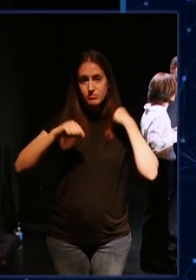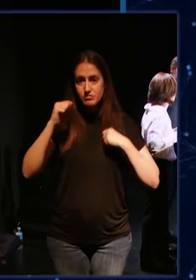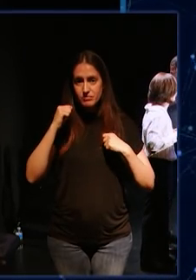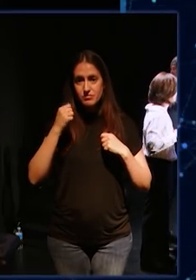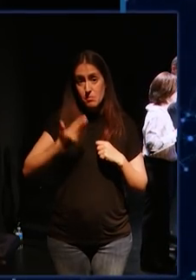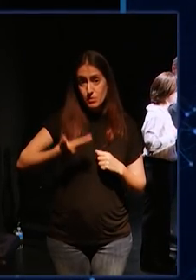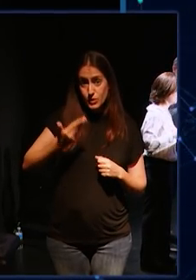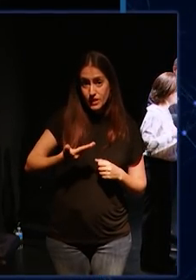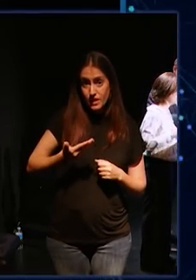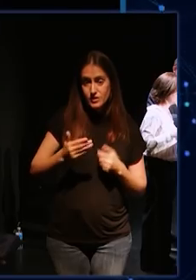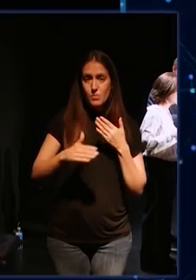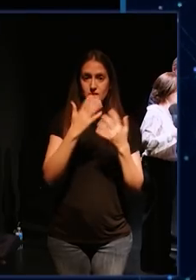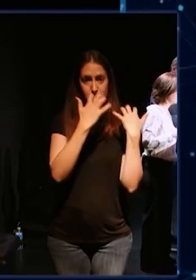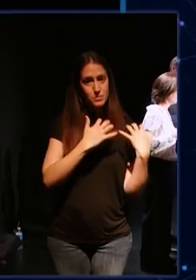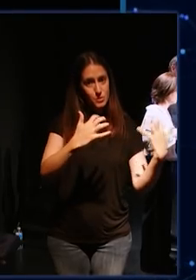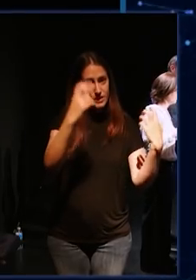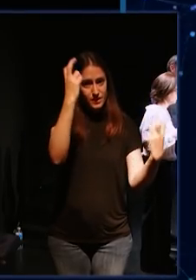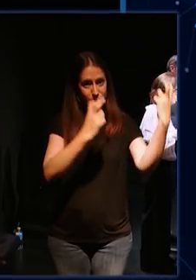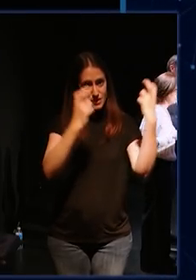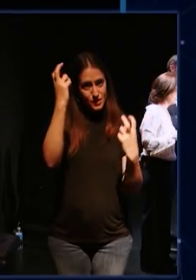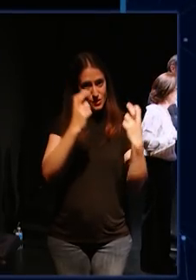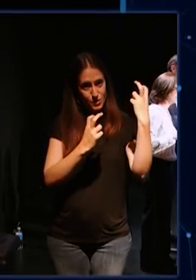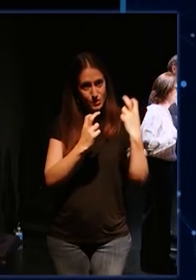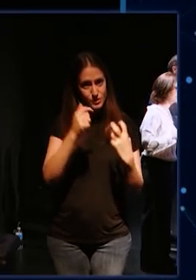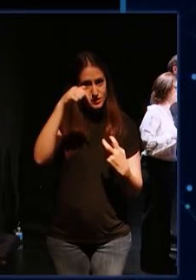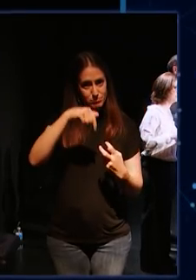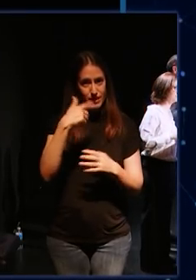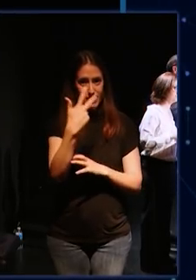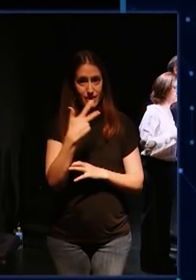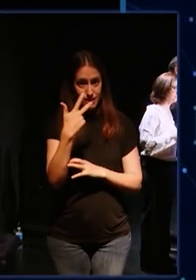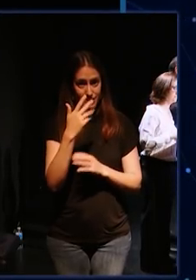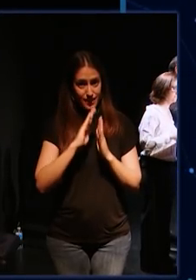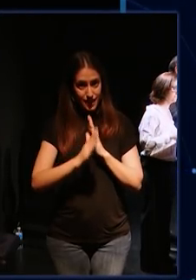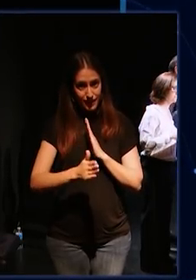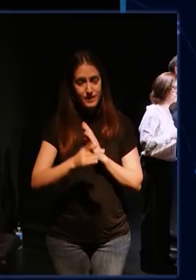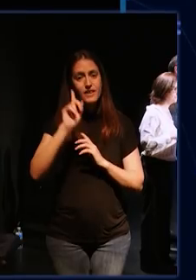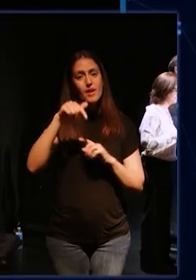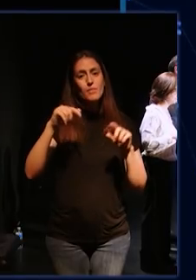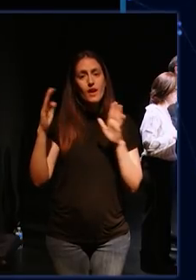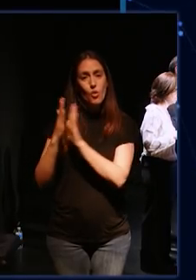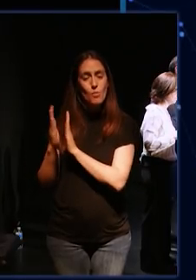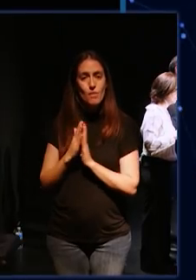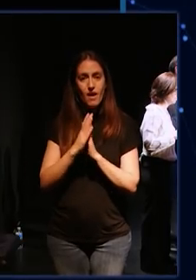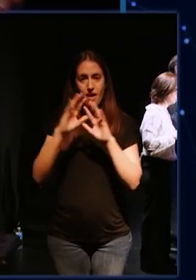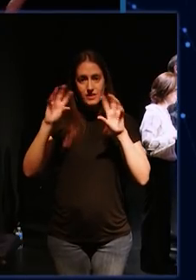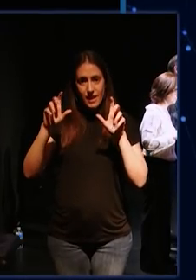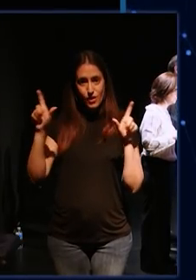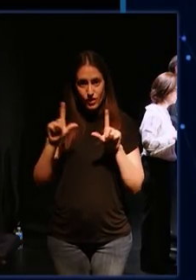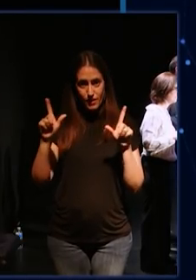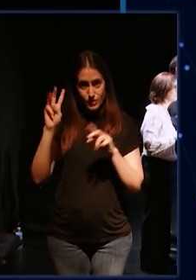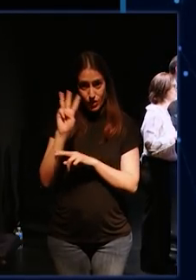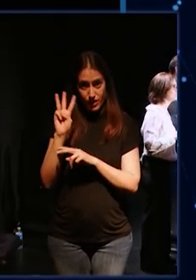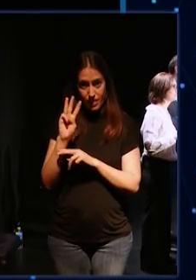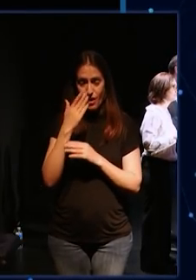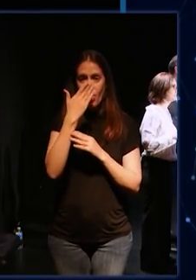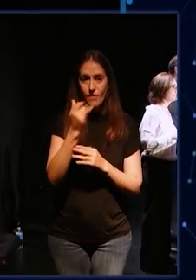doncs, començant pel públic que ha vingut avui aquí a veure-ho en directe, a tots els companys de Ràdio Televisió Cardedeu que estan davant i darrere